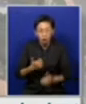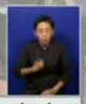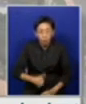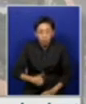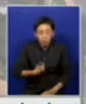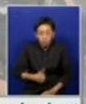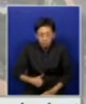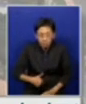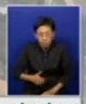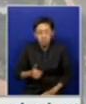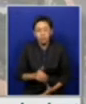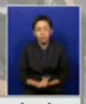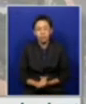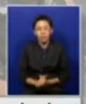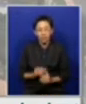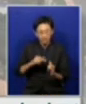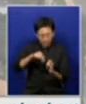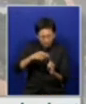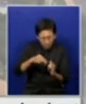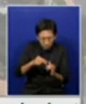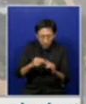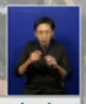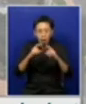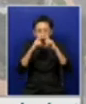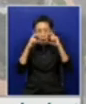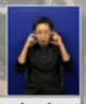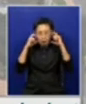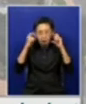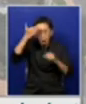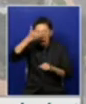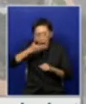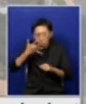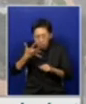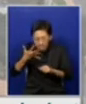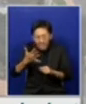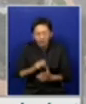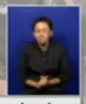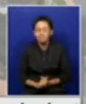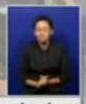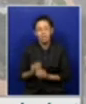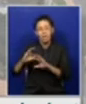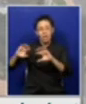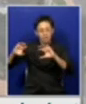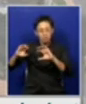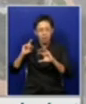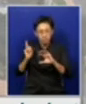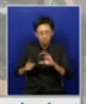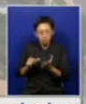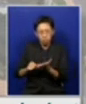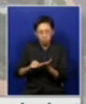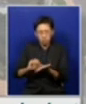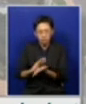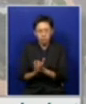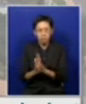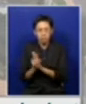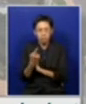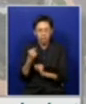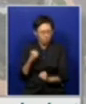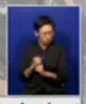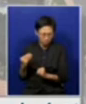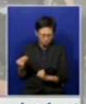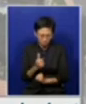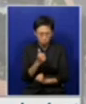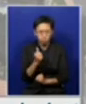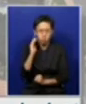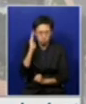เข้าไปในตรวจคนไข้เนี่ยก็ไม่มีใช้นะครับซึ่งนี้ก็ต้องถือว่ารัฐบาลต้องปรับปรุงแก้ไขด้วยความรวดเร็วนะ